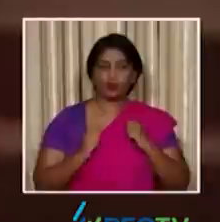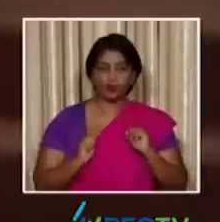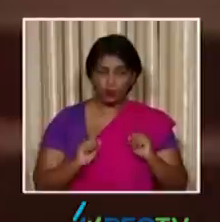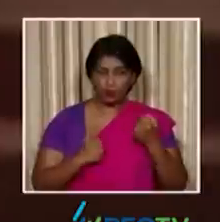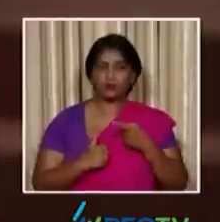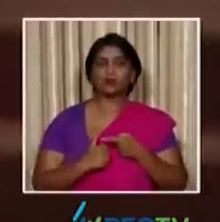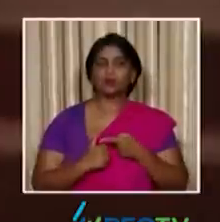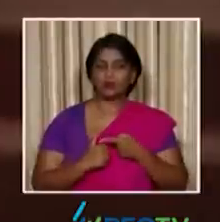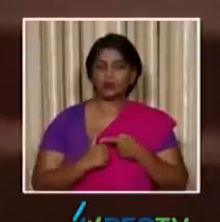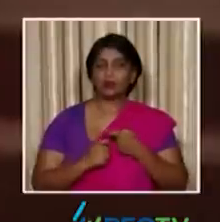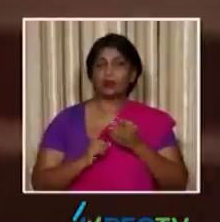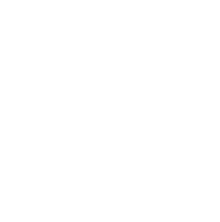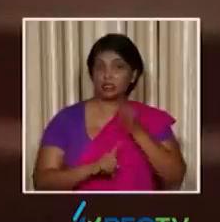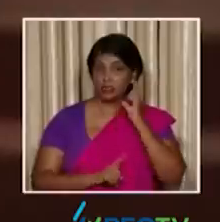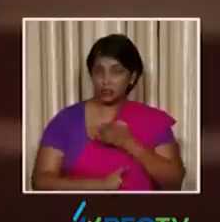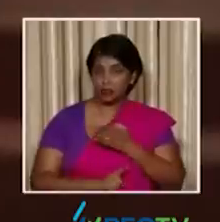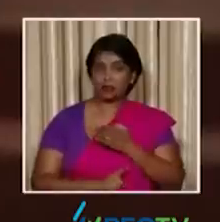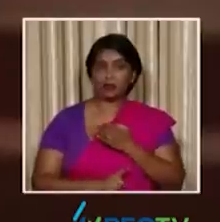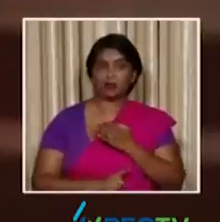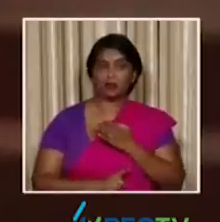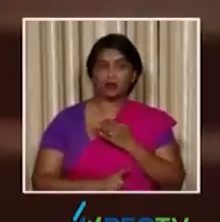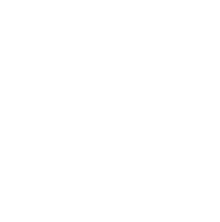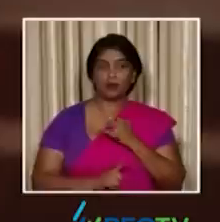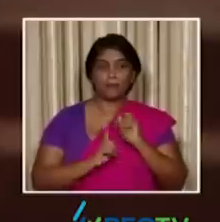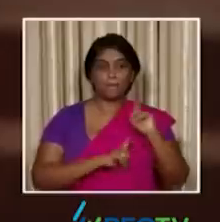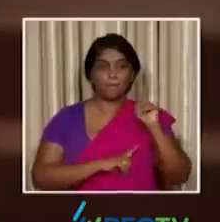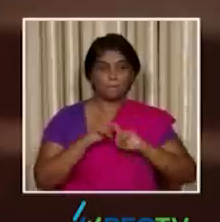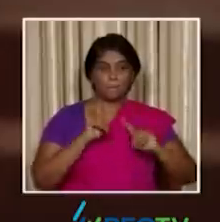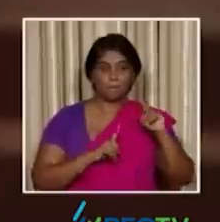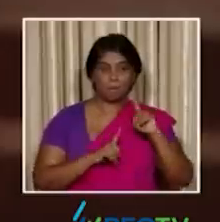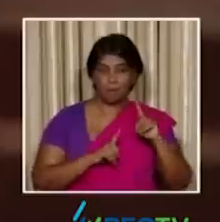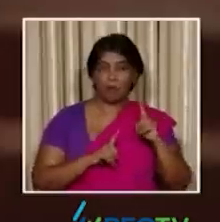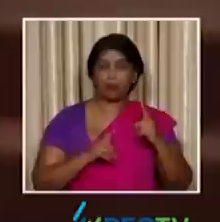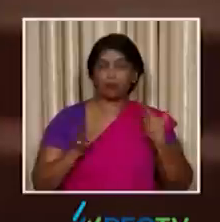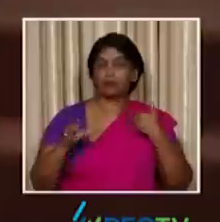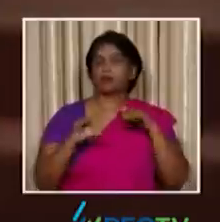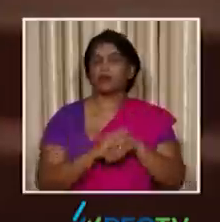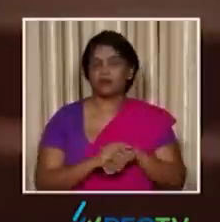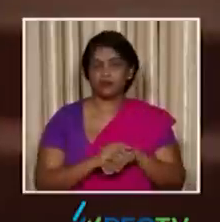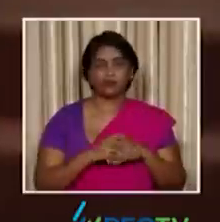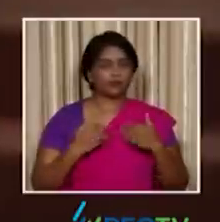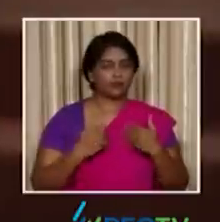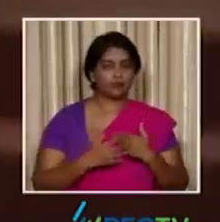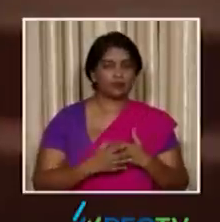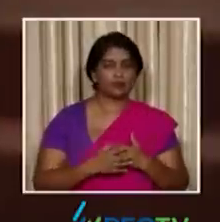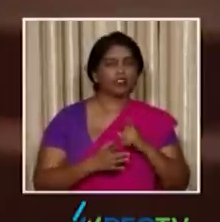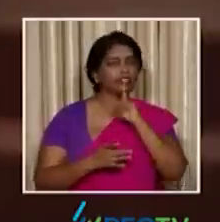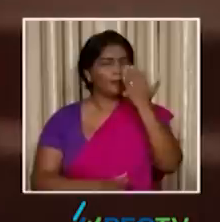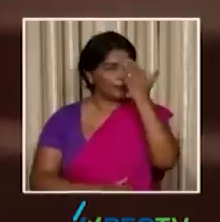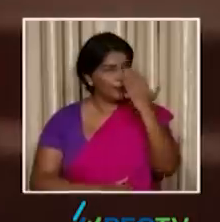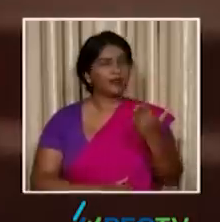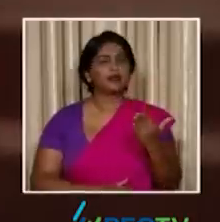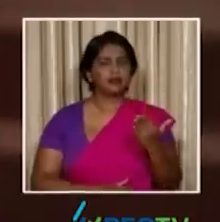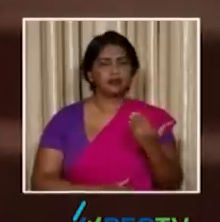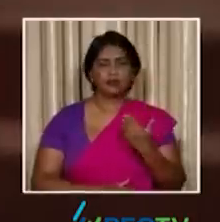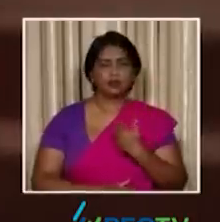මේ ජන විධායකයයි මේ විශ්වාසදායකයයි මෙව්වට මේ මැදිහත් වෙනවා. අපි කරුණාකරලා පොඩ්ඩක් ඉන්නකෝ.